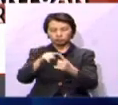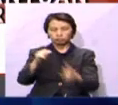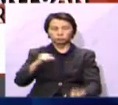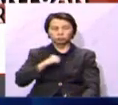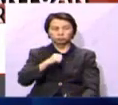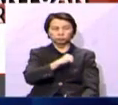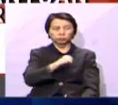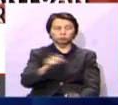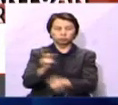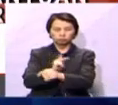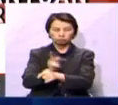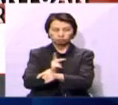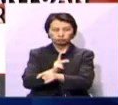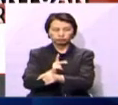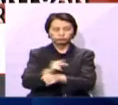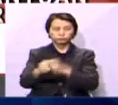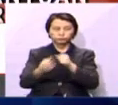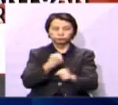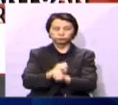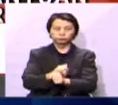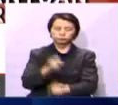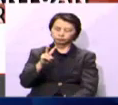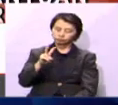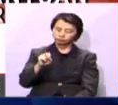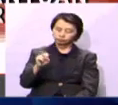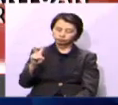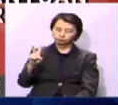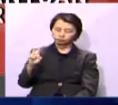ahli koperasi menjelang 2020.